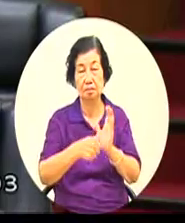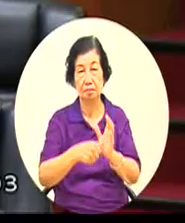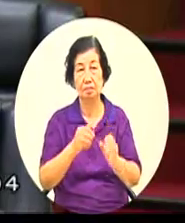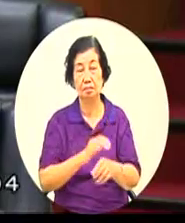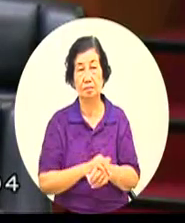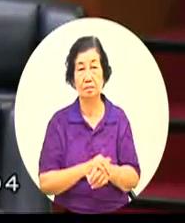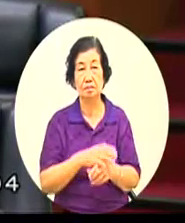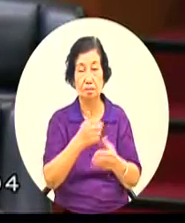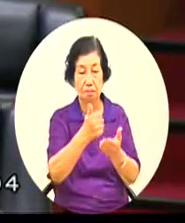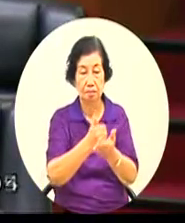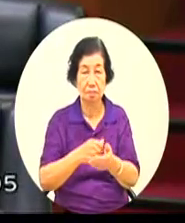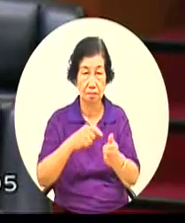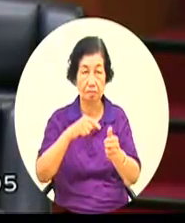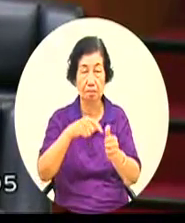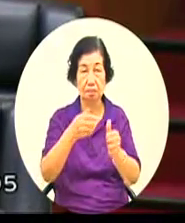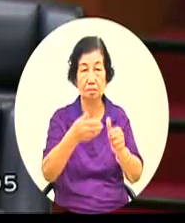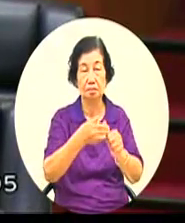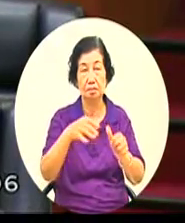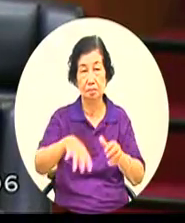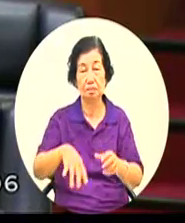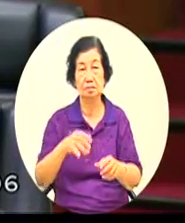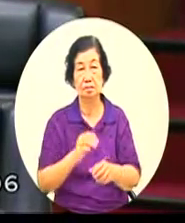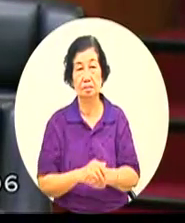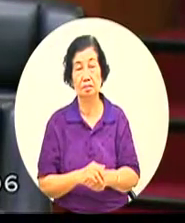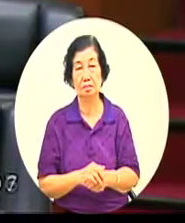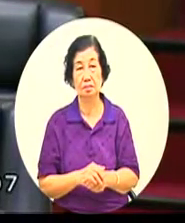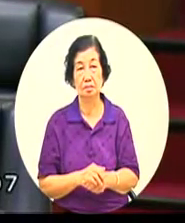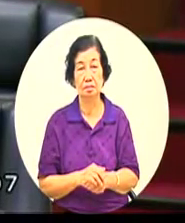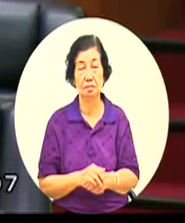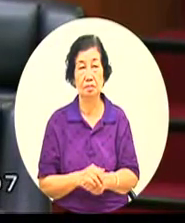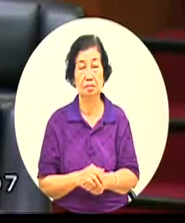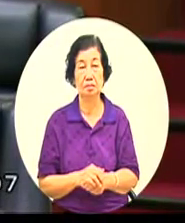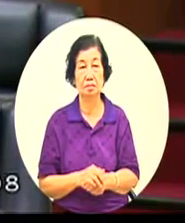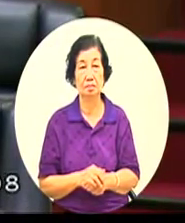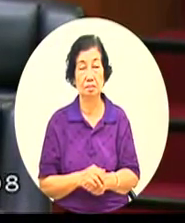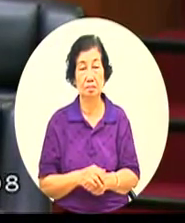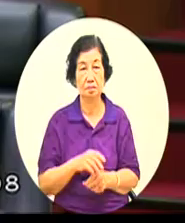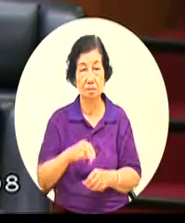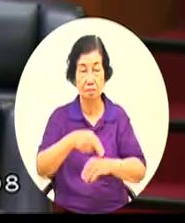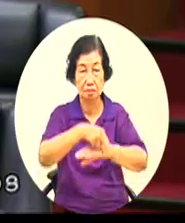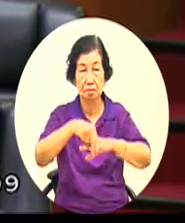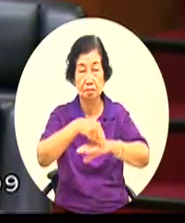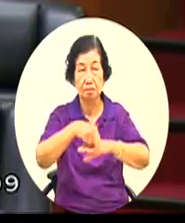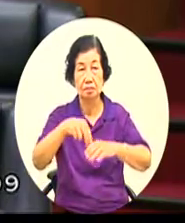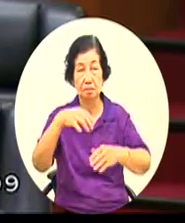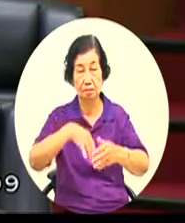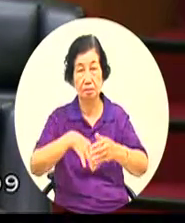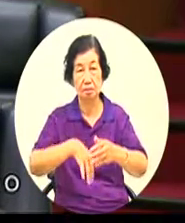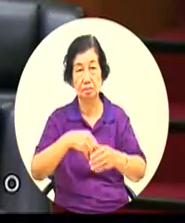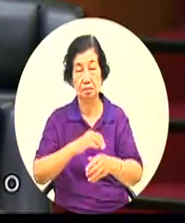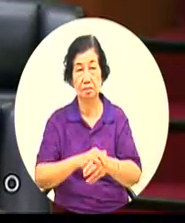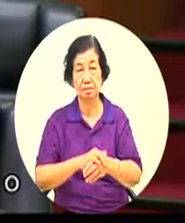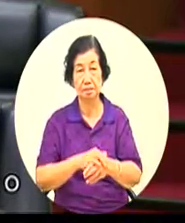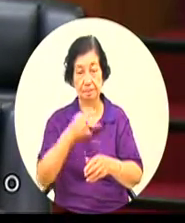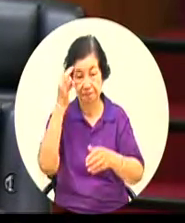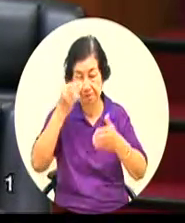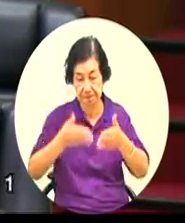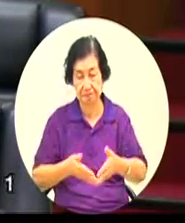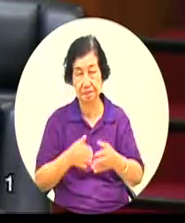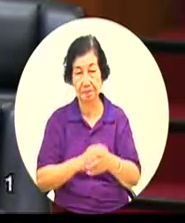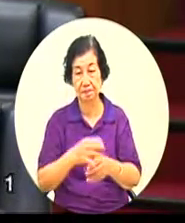们的教育局是不是在这个规划的当中要特别重视这两个族